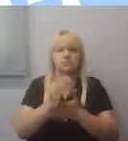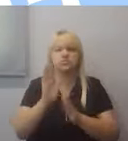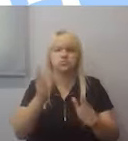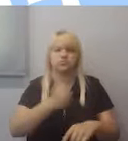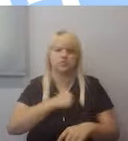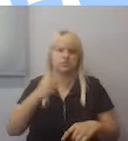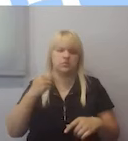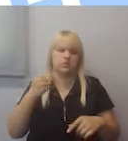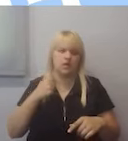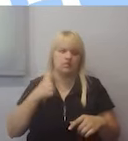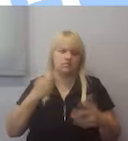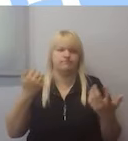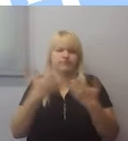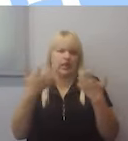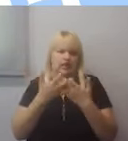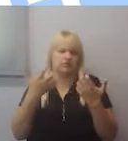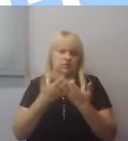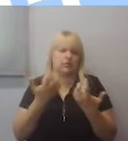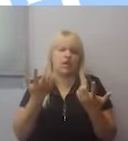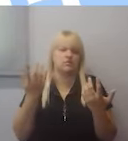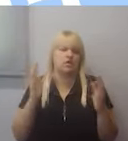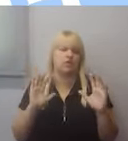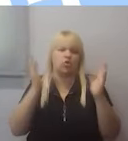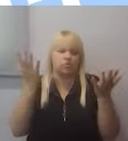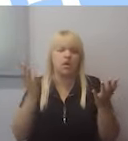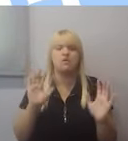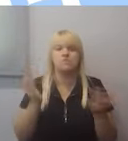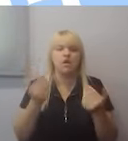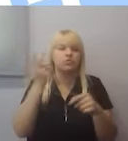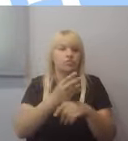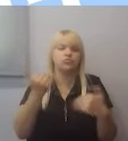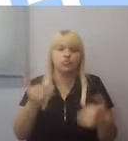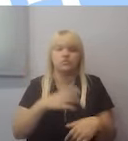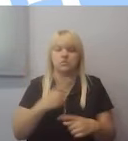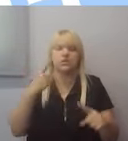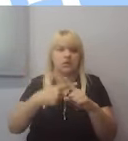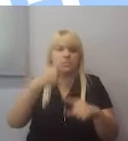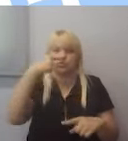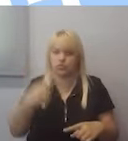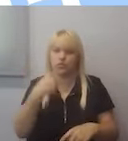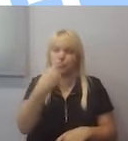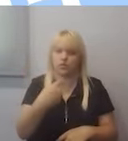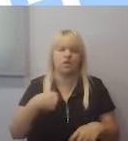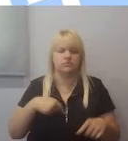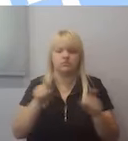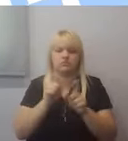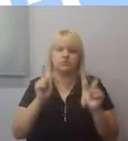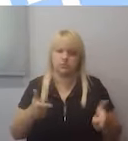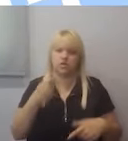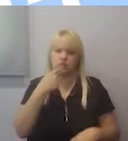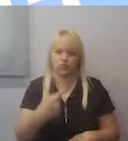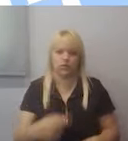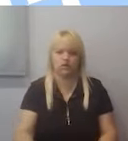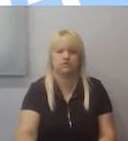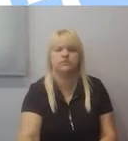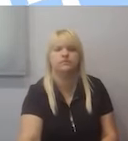gadījumā bet uzdevums šodien bija runāt par x stundu un es uzņēmos to darīt tātad